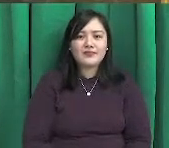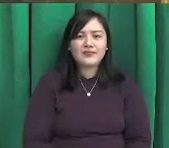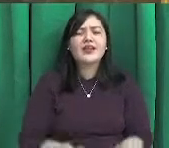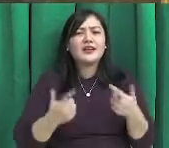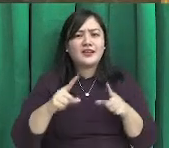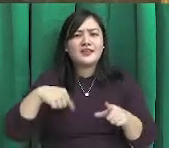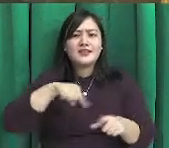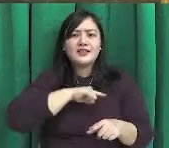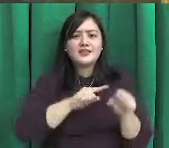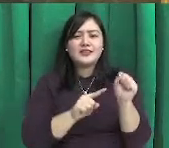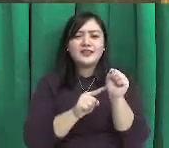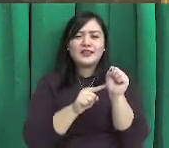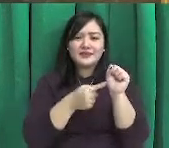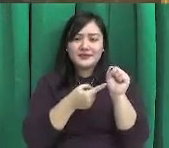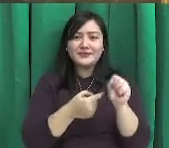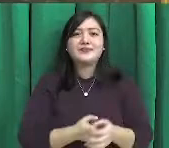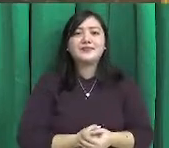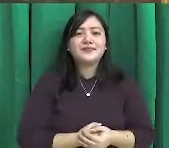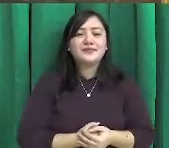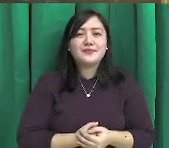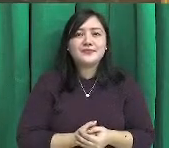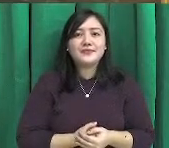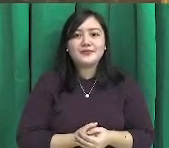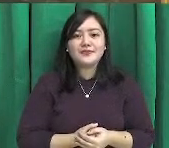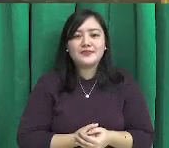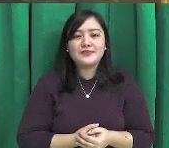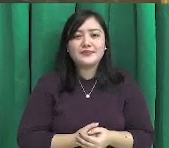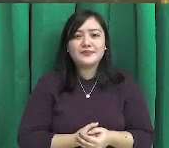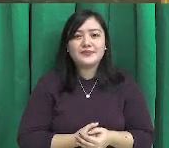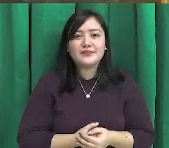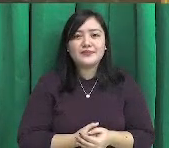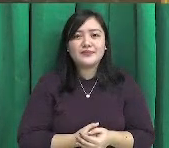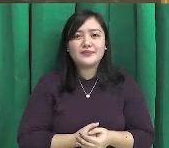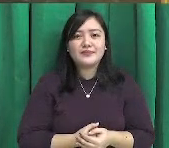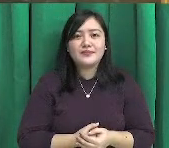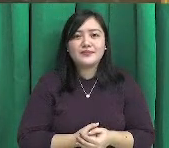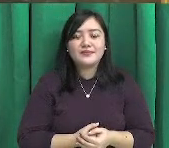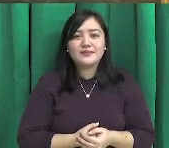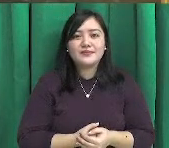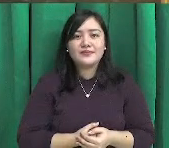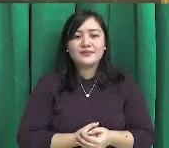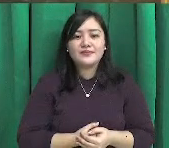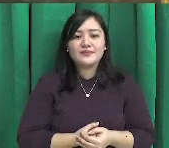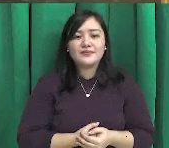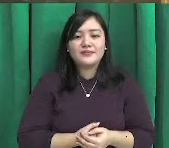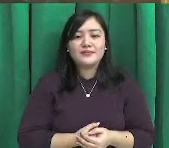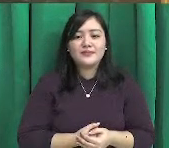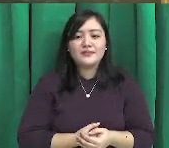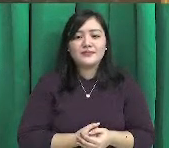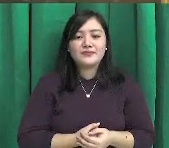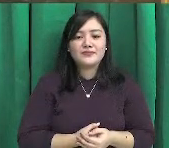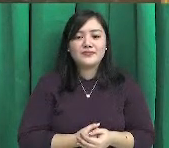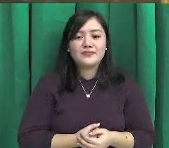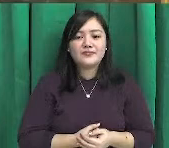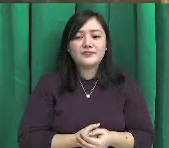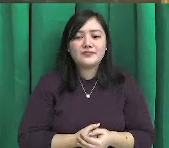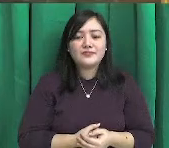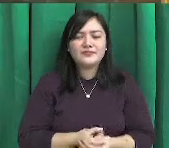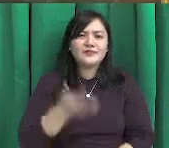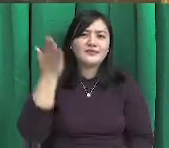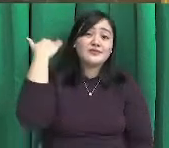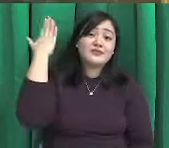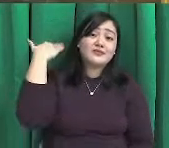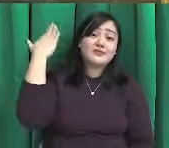Huwag po tayong ano eh. Maliban lang siguro kung may foul tayo mga bilihin. Oh. Eh, noong araw,